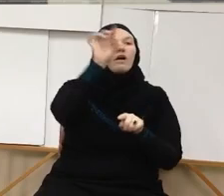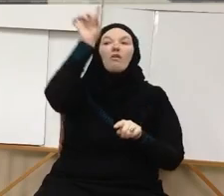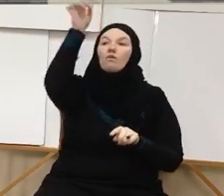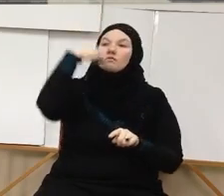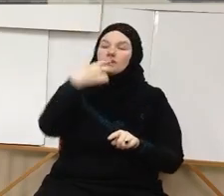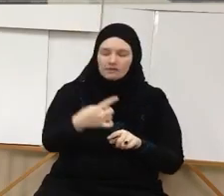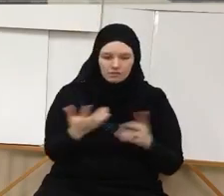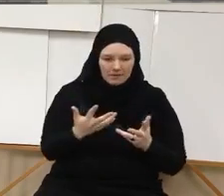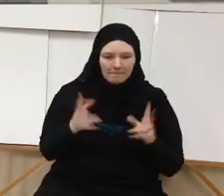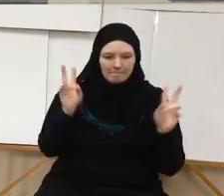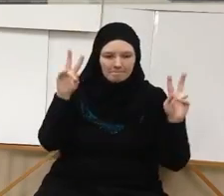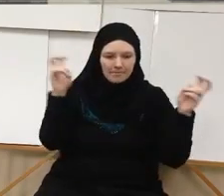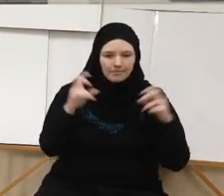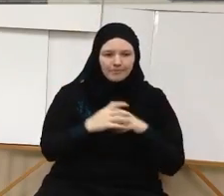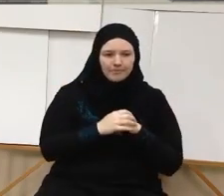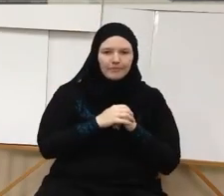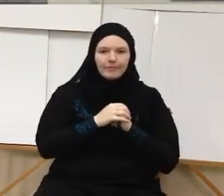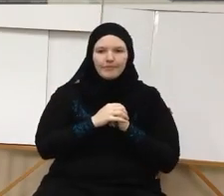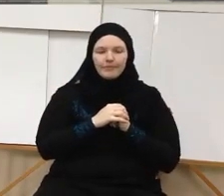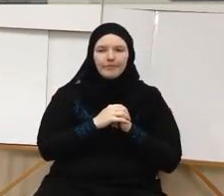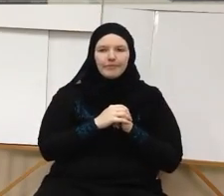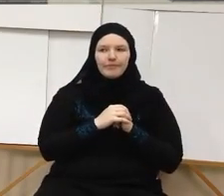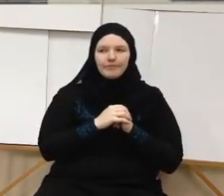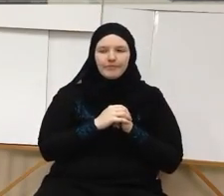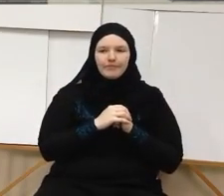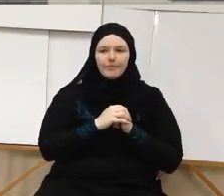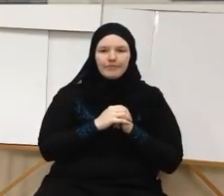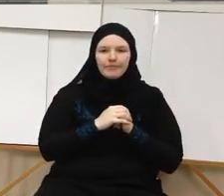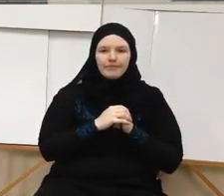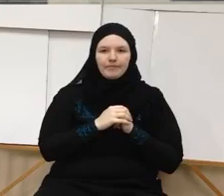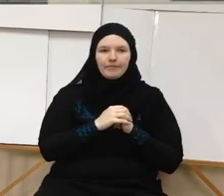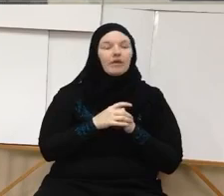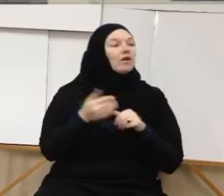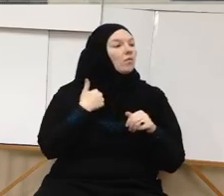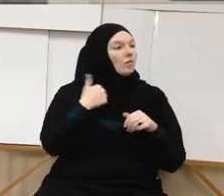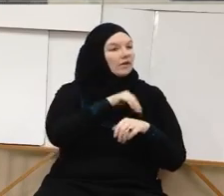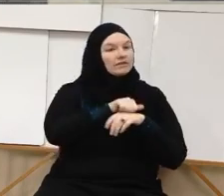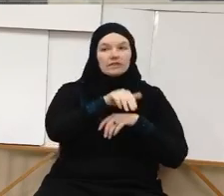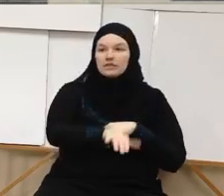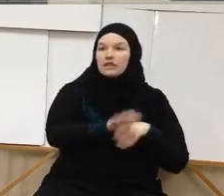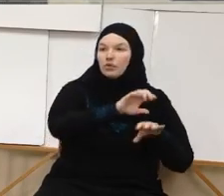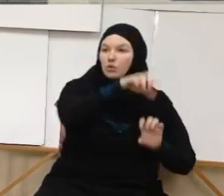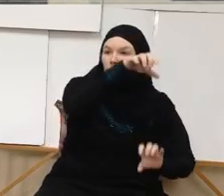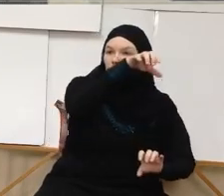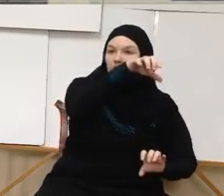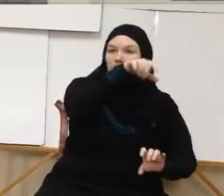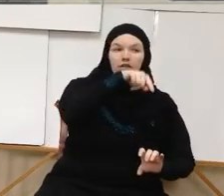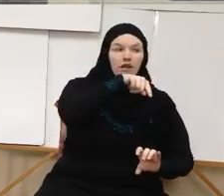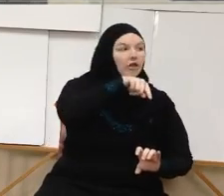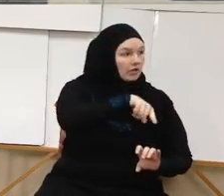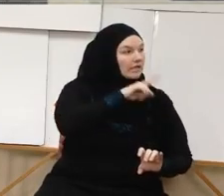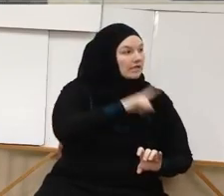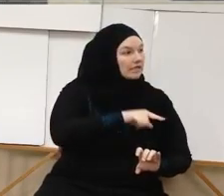says, إِنَّا أَنزَلْنَا التَّوْرَاةَ فِيهَا هُدًى وَنُورٍ. We have sent down the Torah in which there